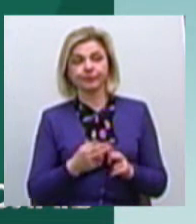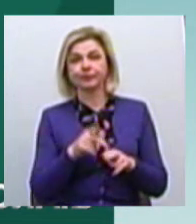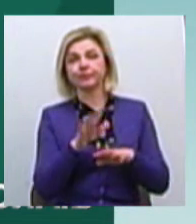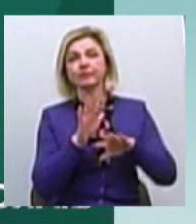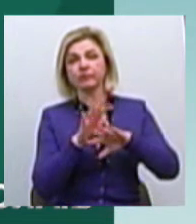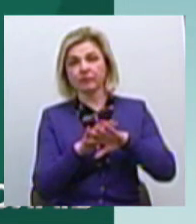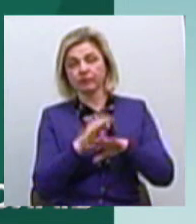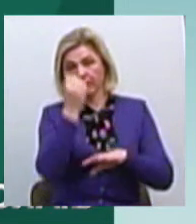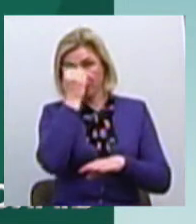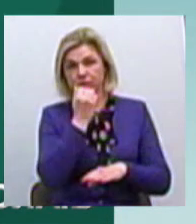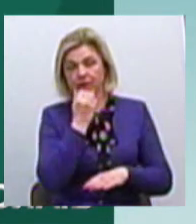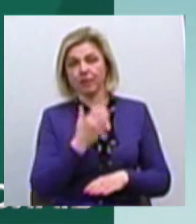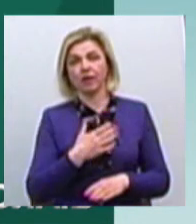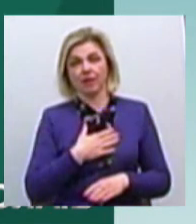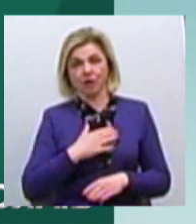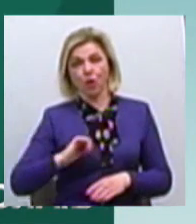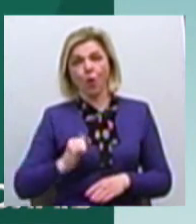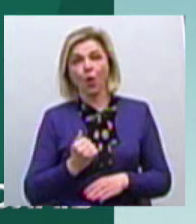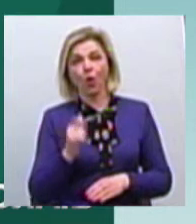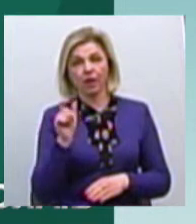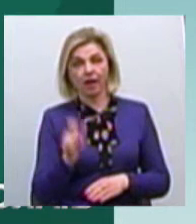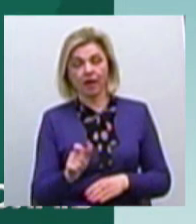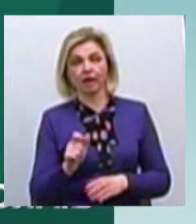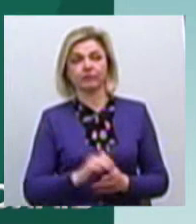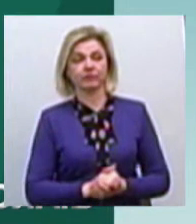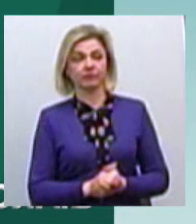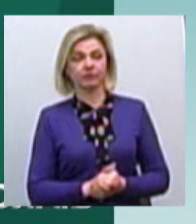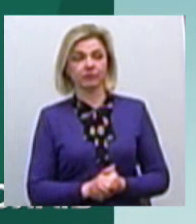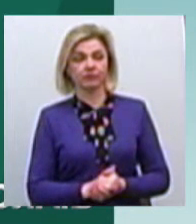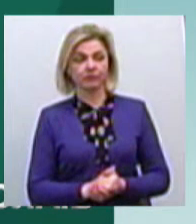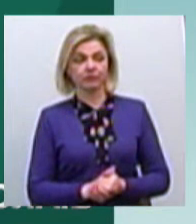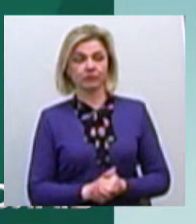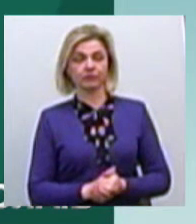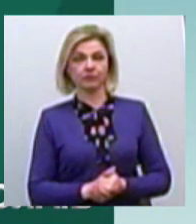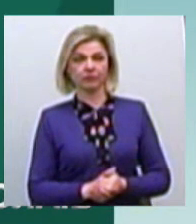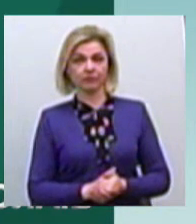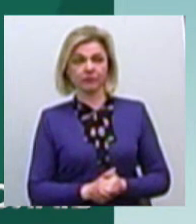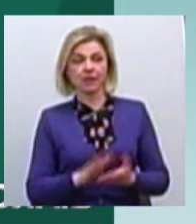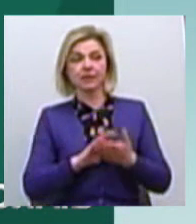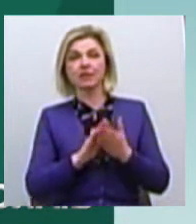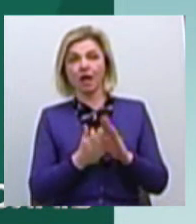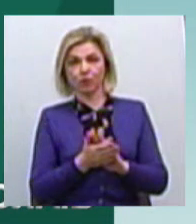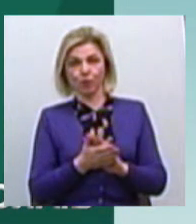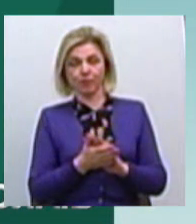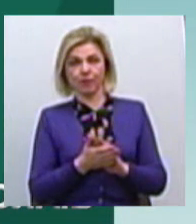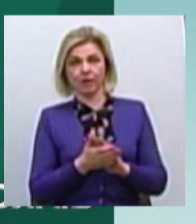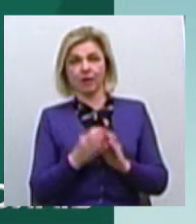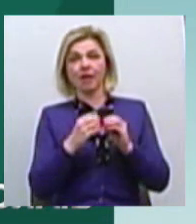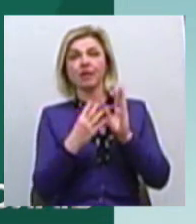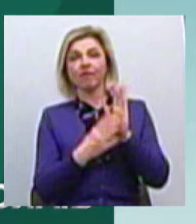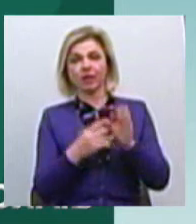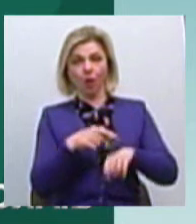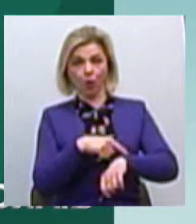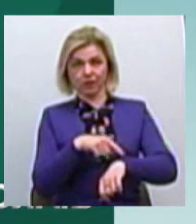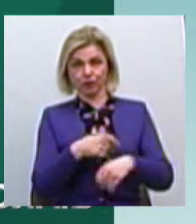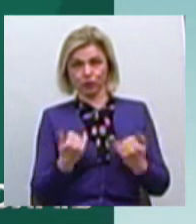до речі, дякую нашому колезі Ігорю Горбатенкові. Отже, станом на 19 години